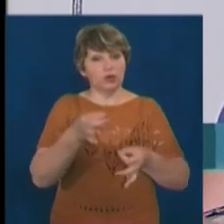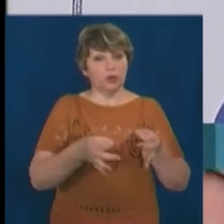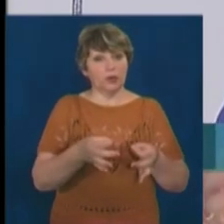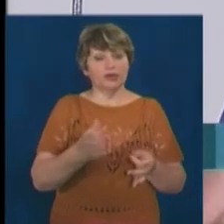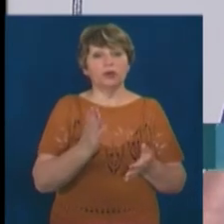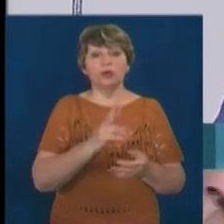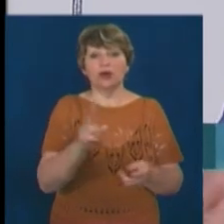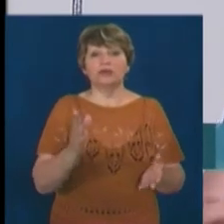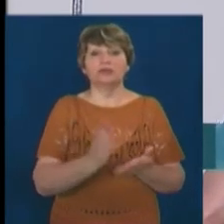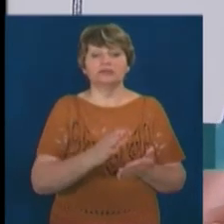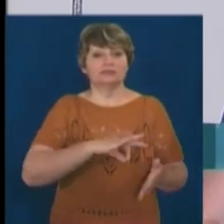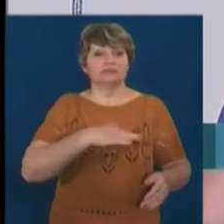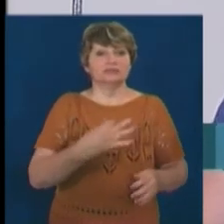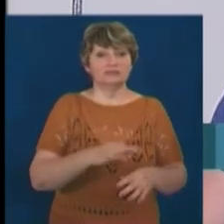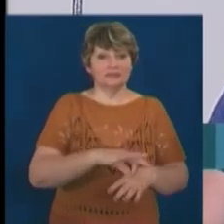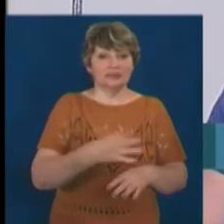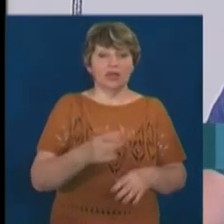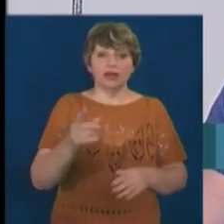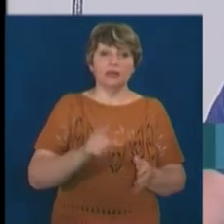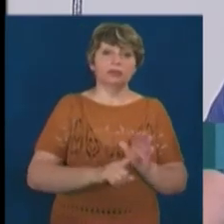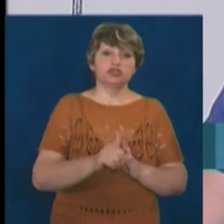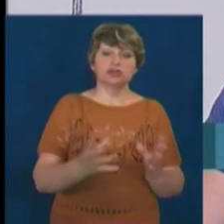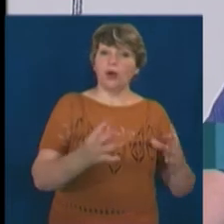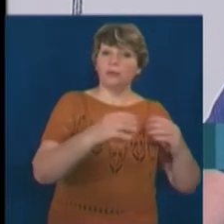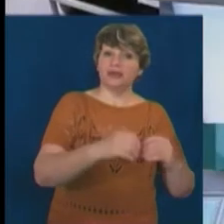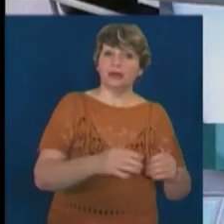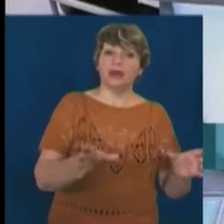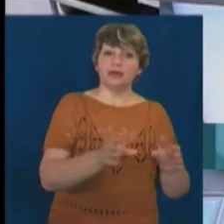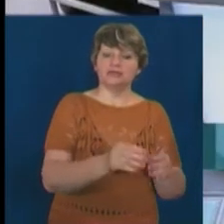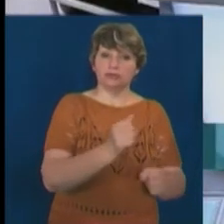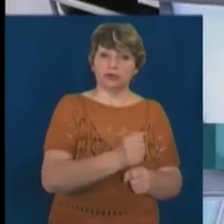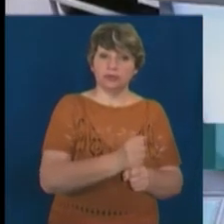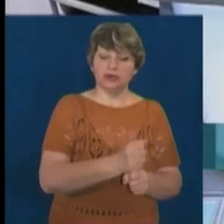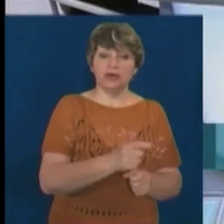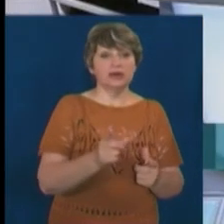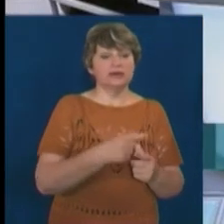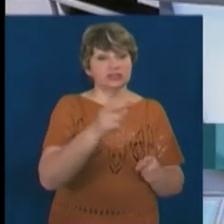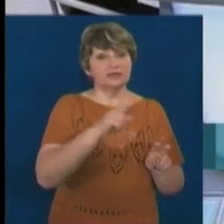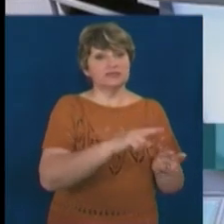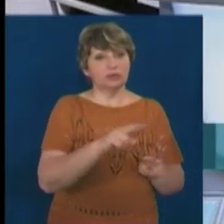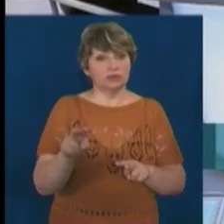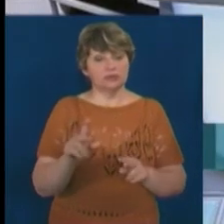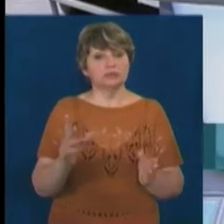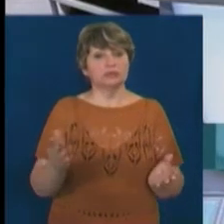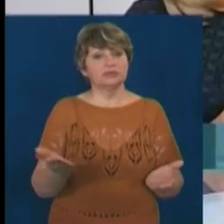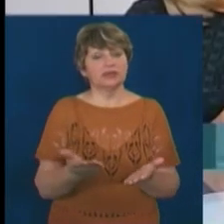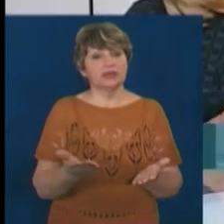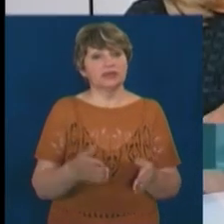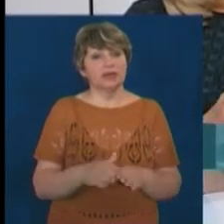кількості людей, і вони починають там об'єднуватись, разом щось робити. А от чи спостерігали ви таке явище, наприклад, як